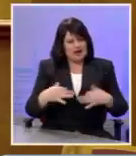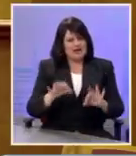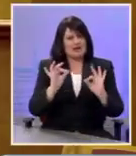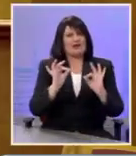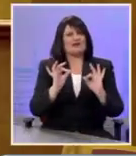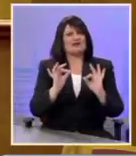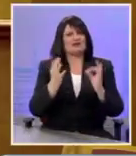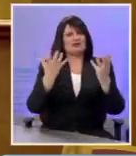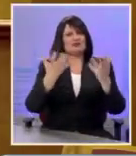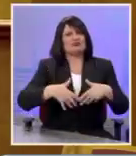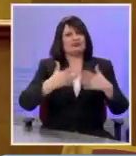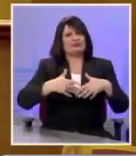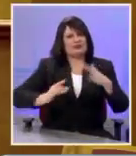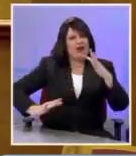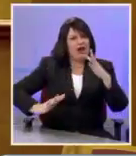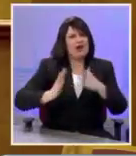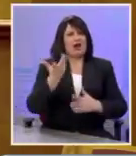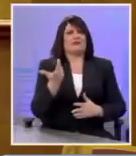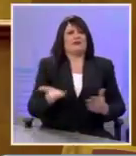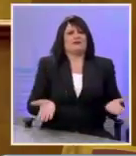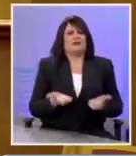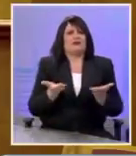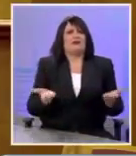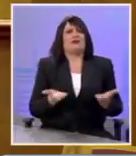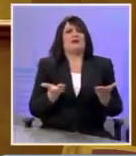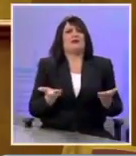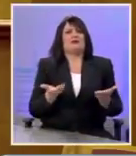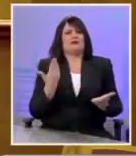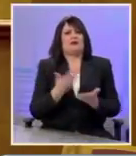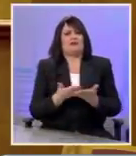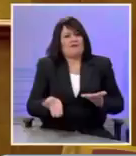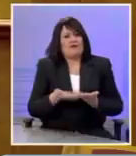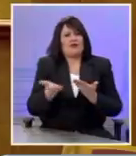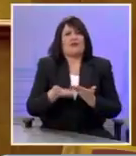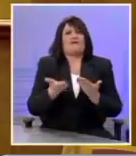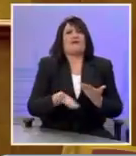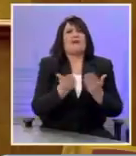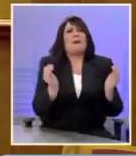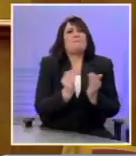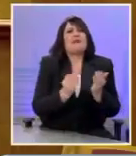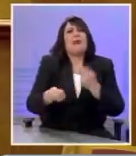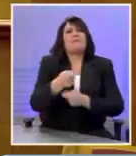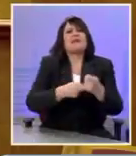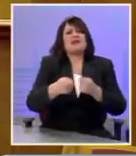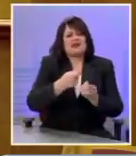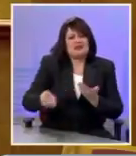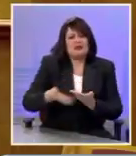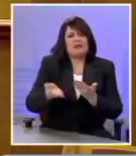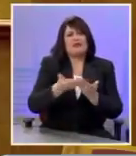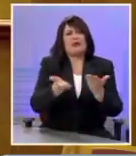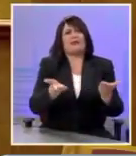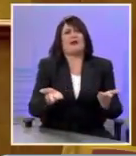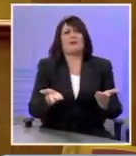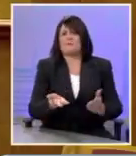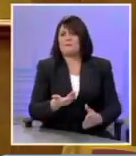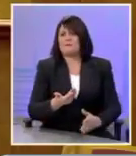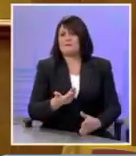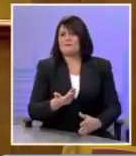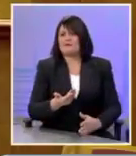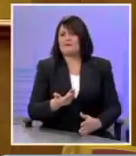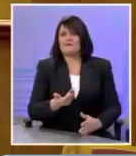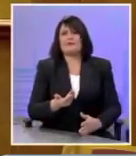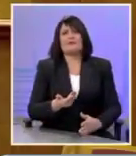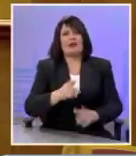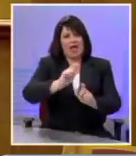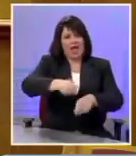οι μηχανές της ανάπτυξης. Να δοθεί έμπραξη στήριξη στις μικρομεσαίες επιχειρήσεις. Να ολοκληρωθούν